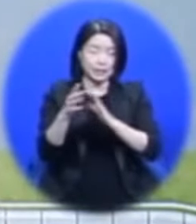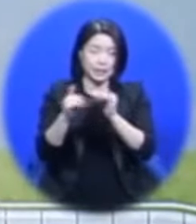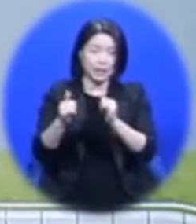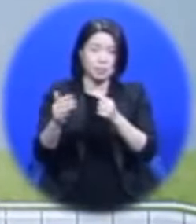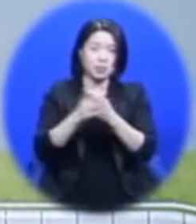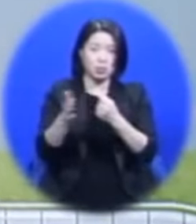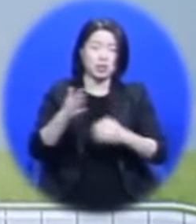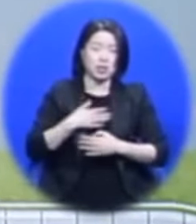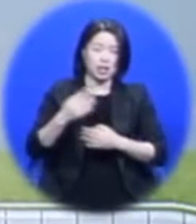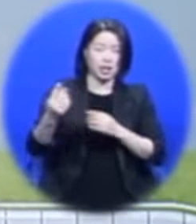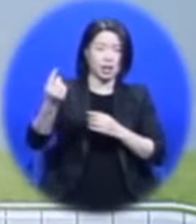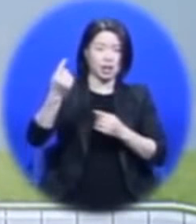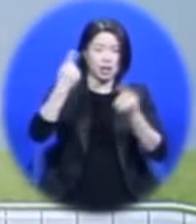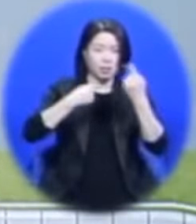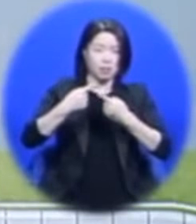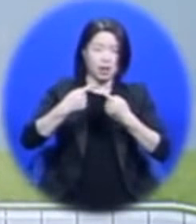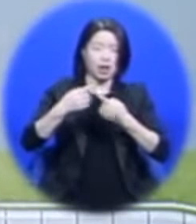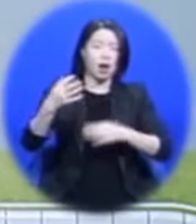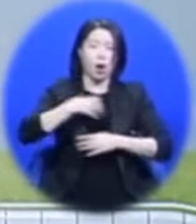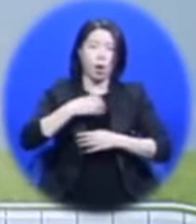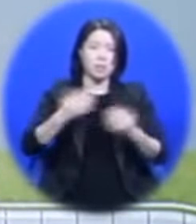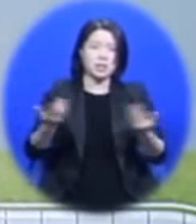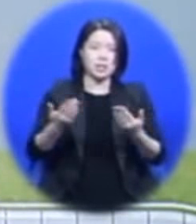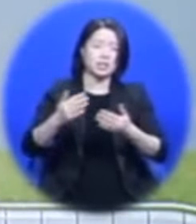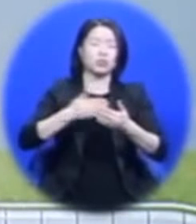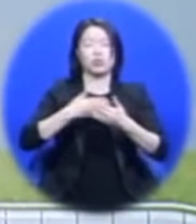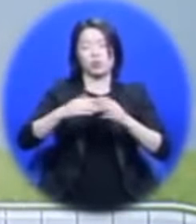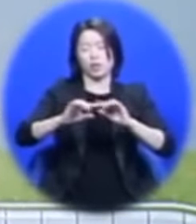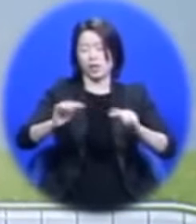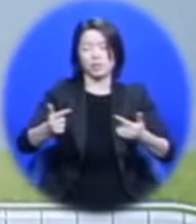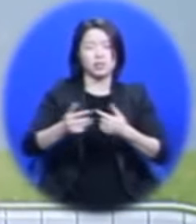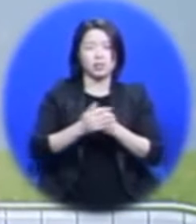당하는 험한 일이 두려운 게 아닙니다.